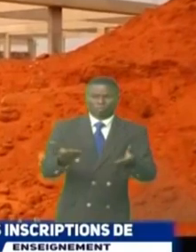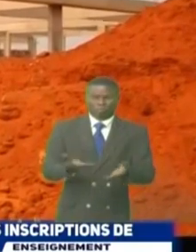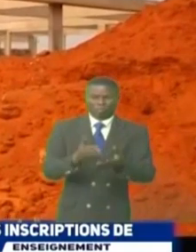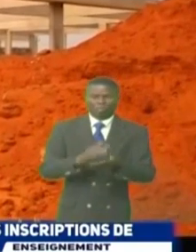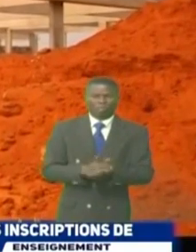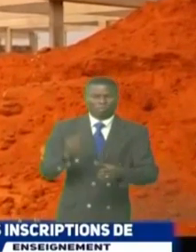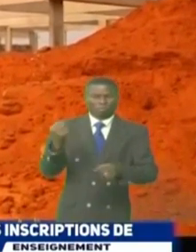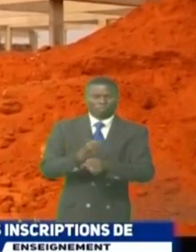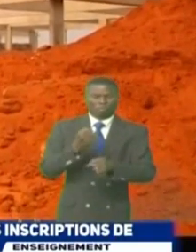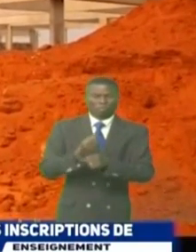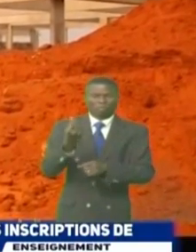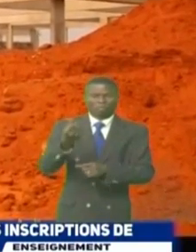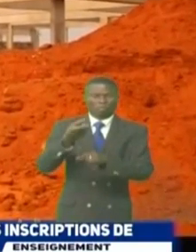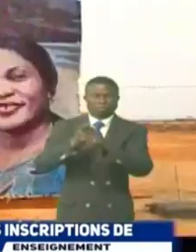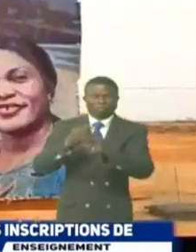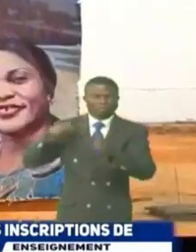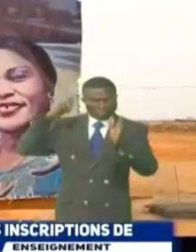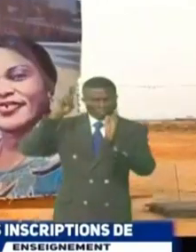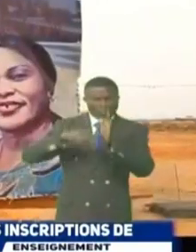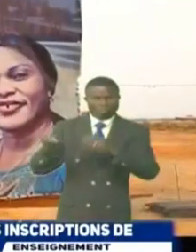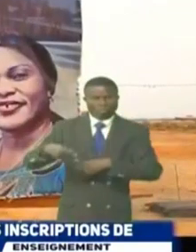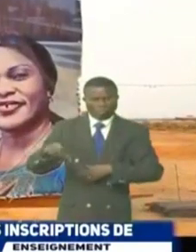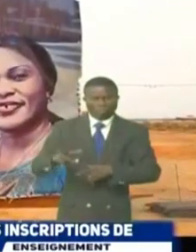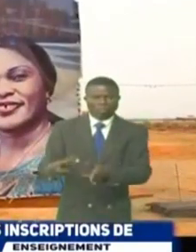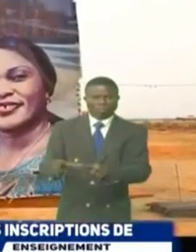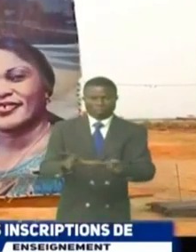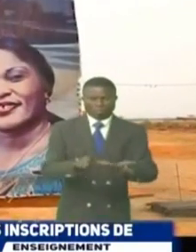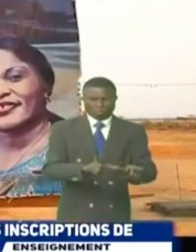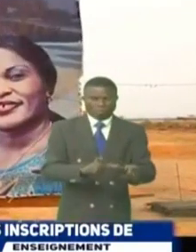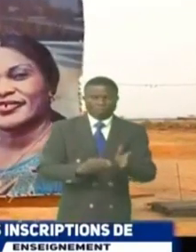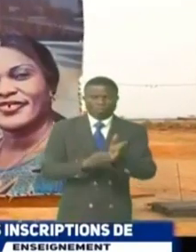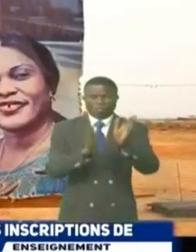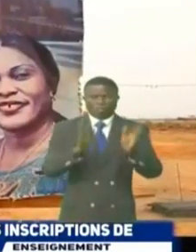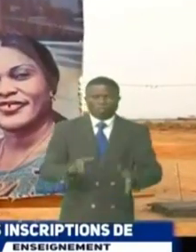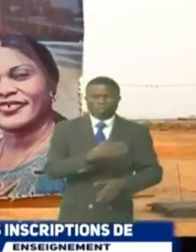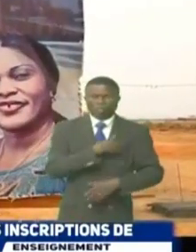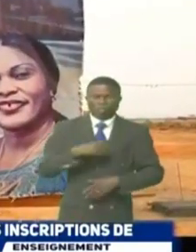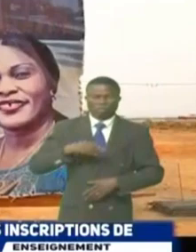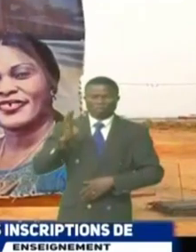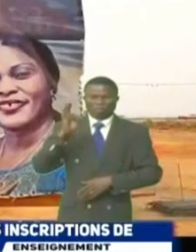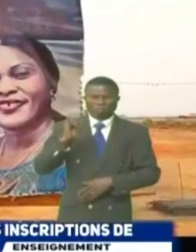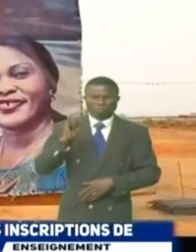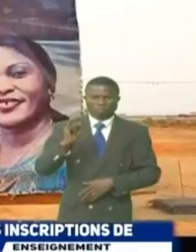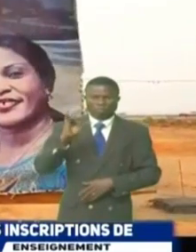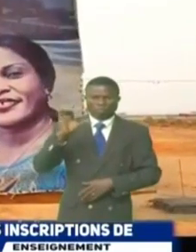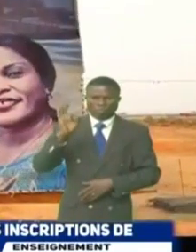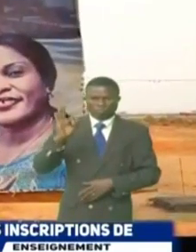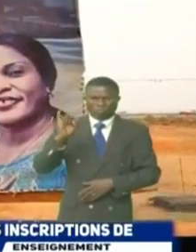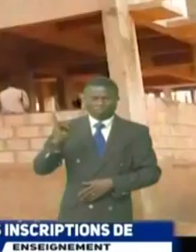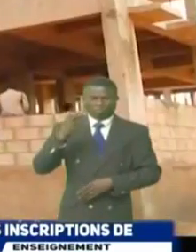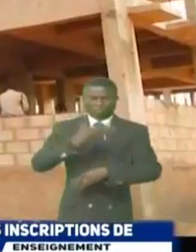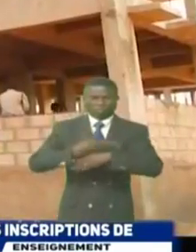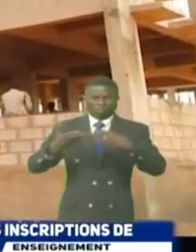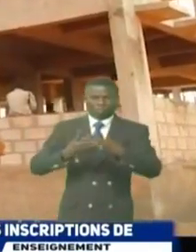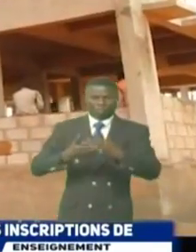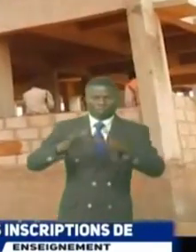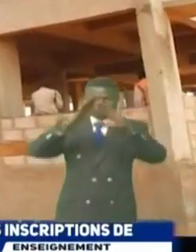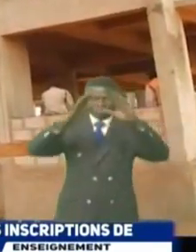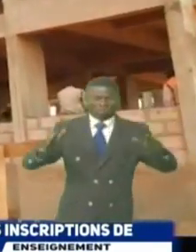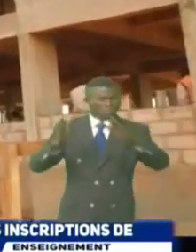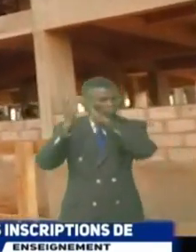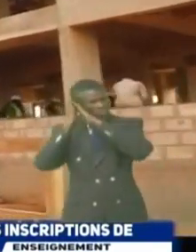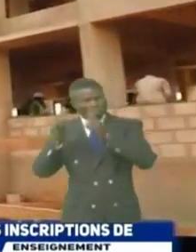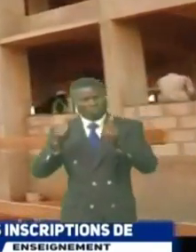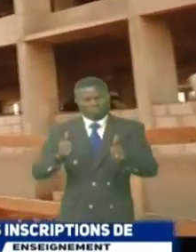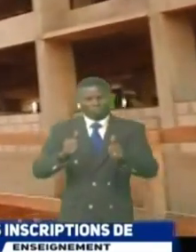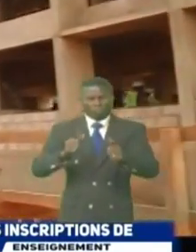Ces travaux financés par le gouvernement provincial du Lualaba sous le leadership de Fifi Masuka Saini consiste à construire des auditoires de type moderne,